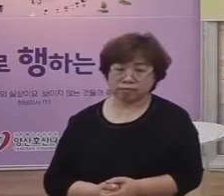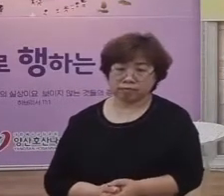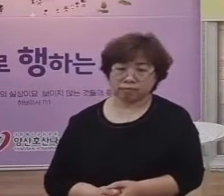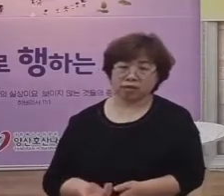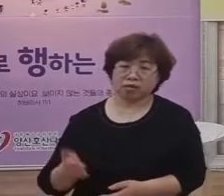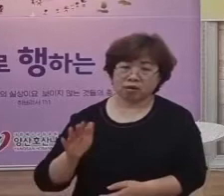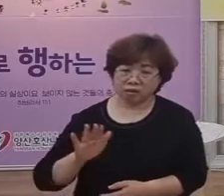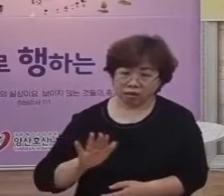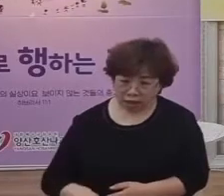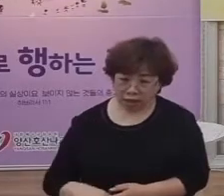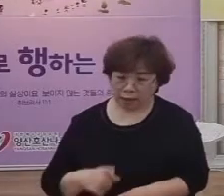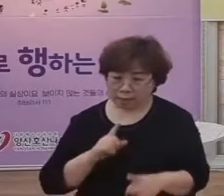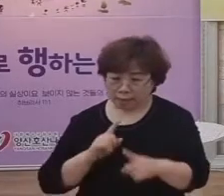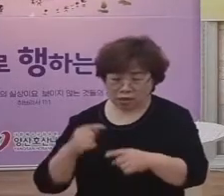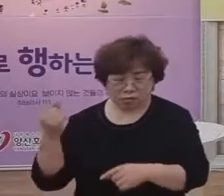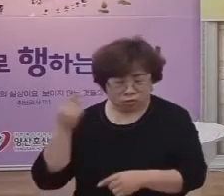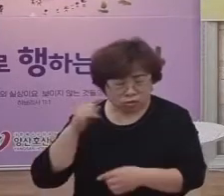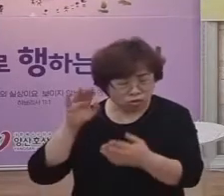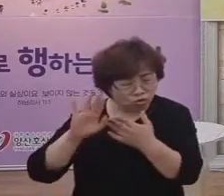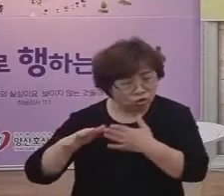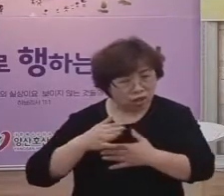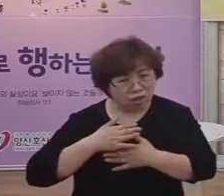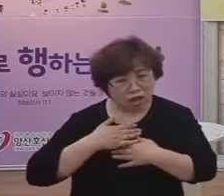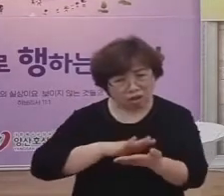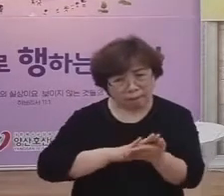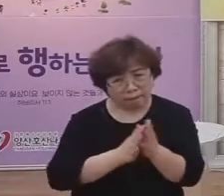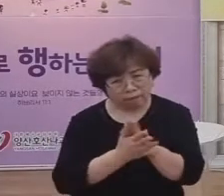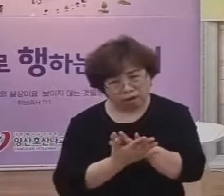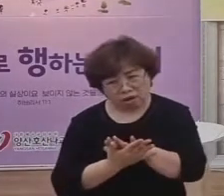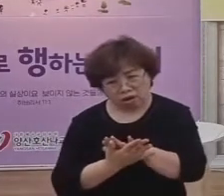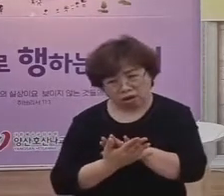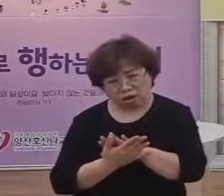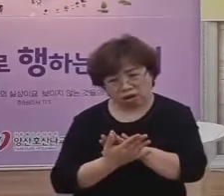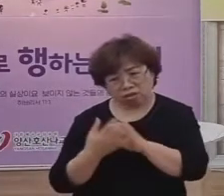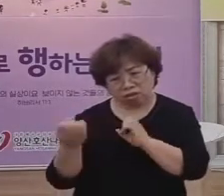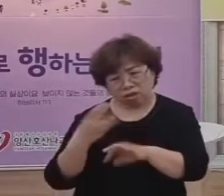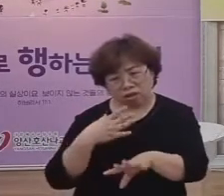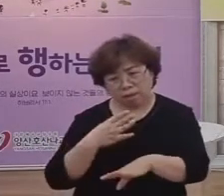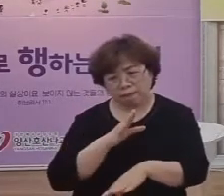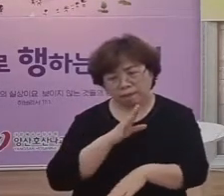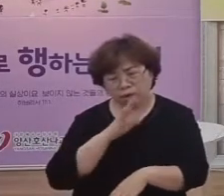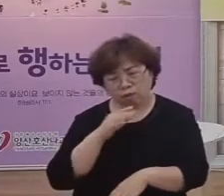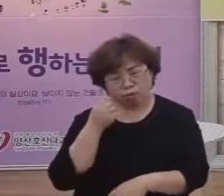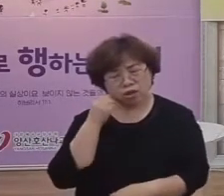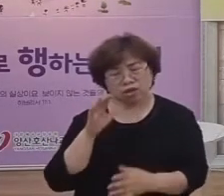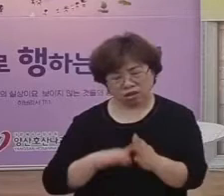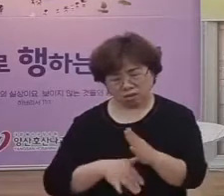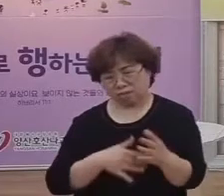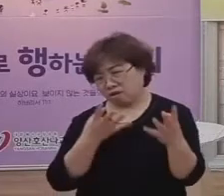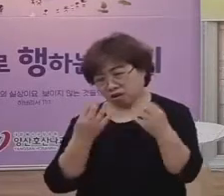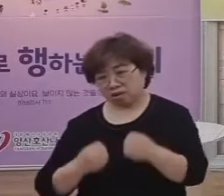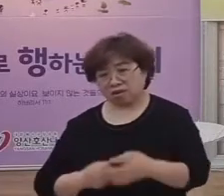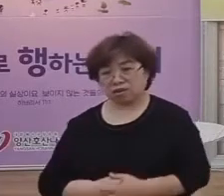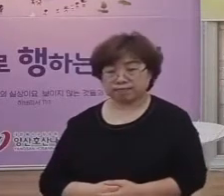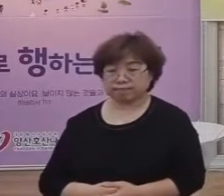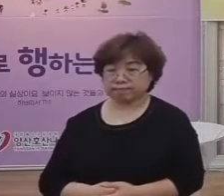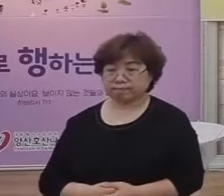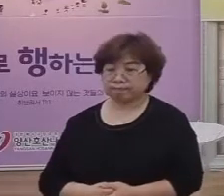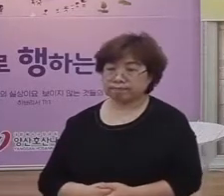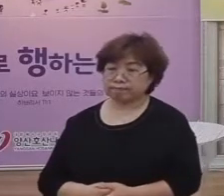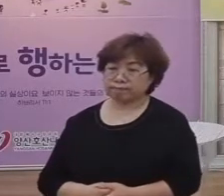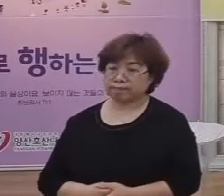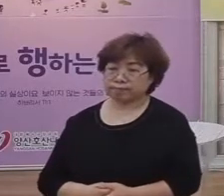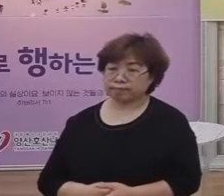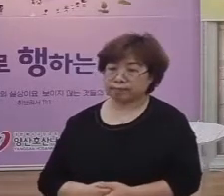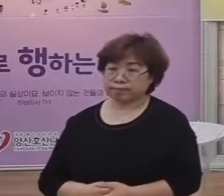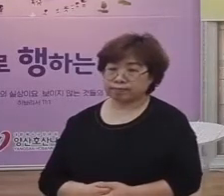뭐가 바뀌었나? 곧바로 대답할 수 있는 부분이 있습니다. 여러분, 제가 별로 많지 않은